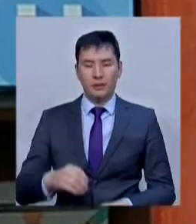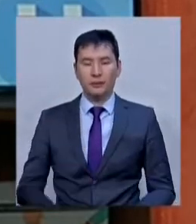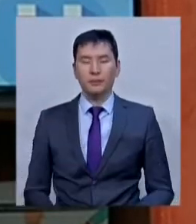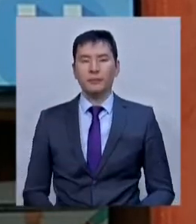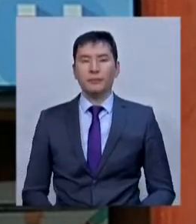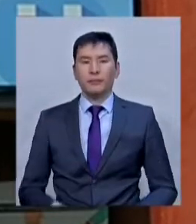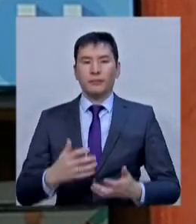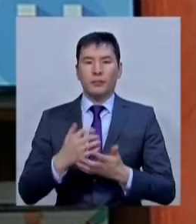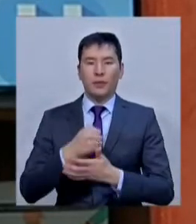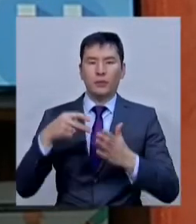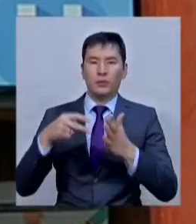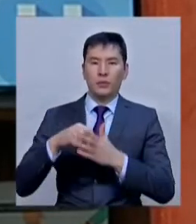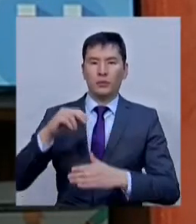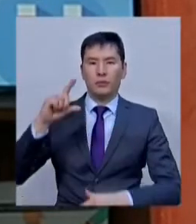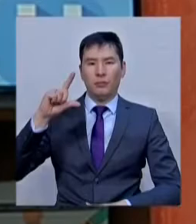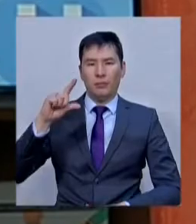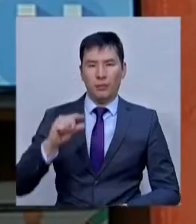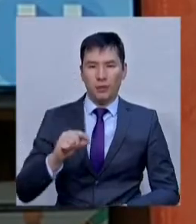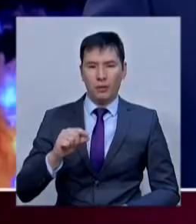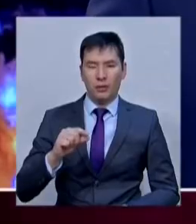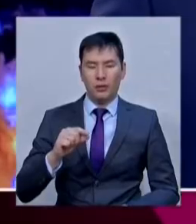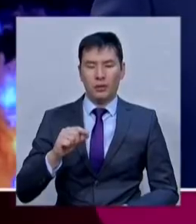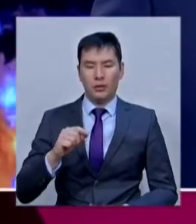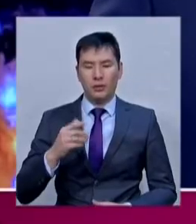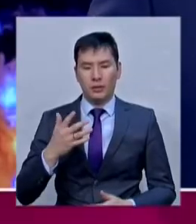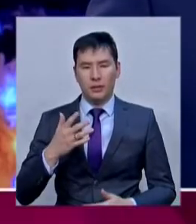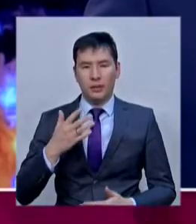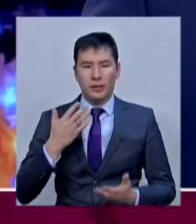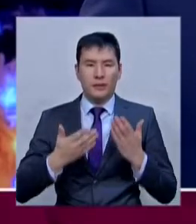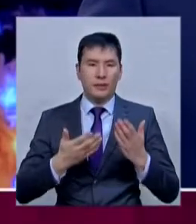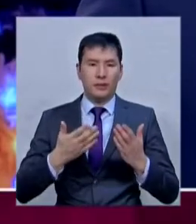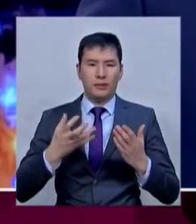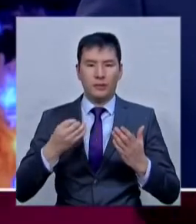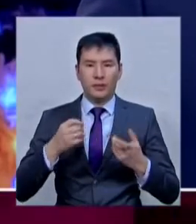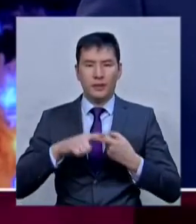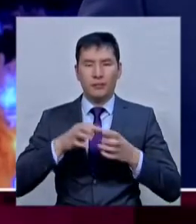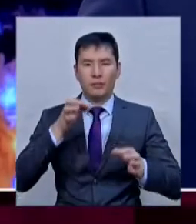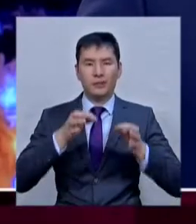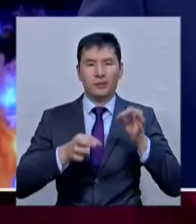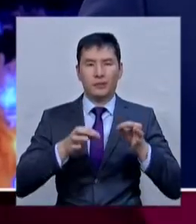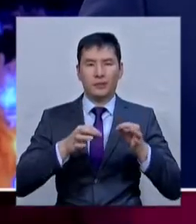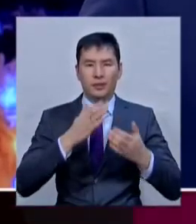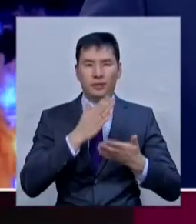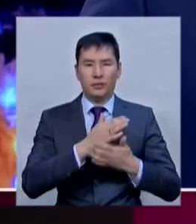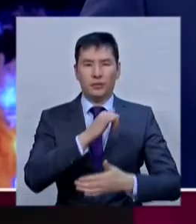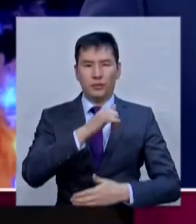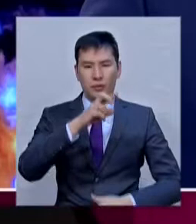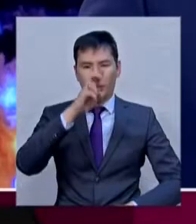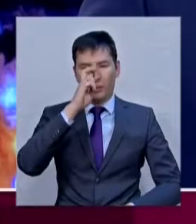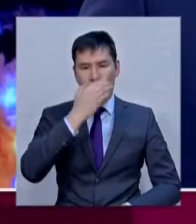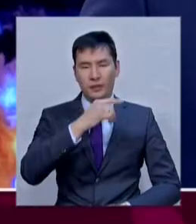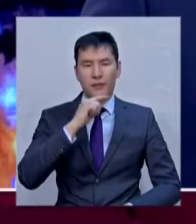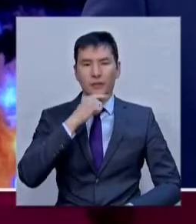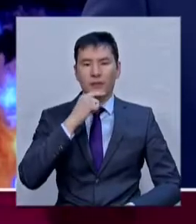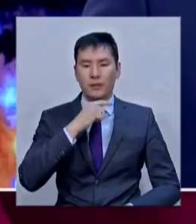тұруына қатты төмендеп кетпеуіне оңтайлы әсерін тигізеді. Бұл енді мұнайлы елдердің экономикасына бір жағын айтқан